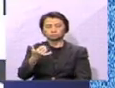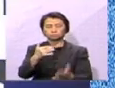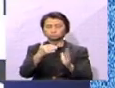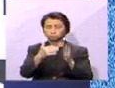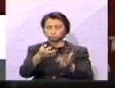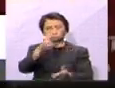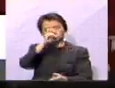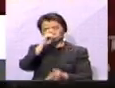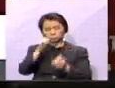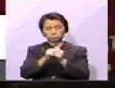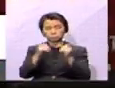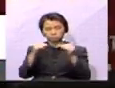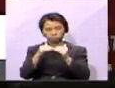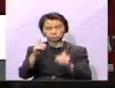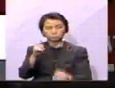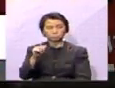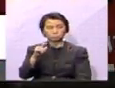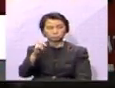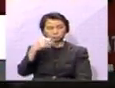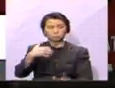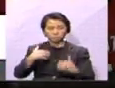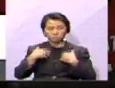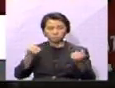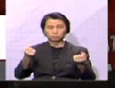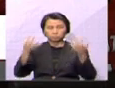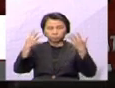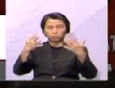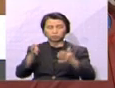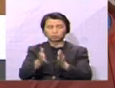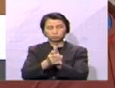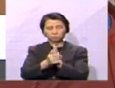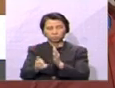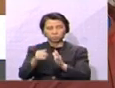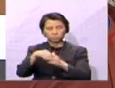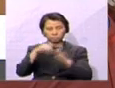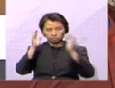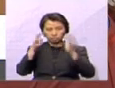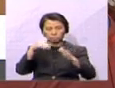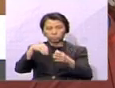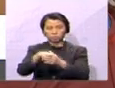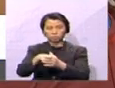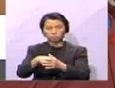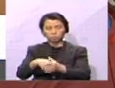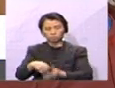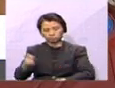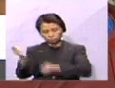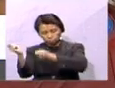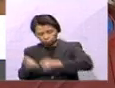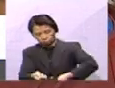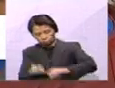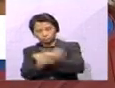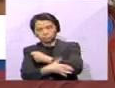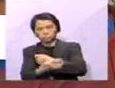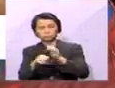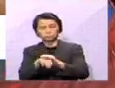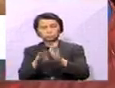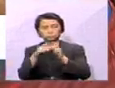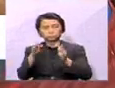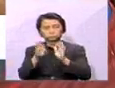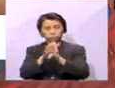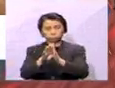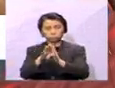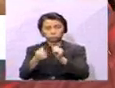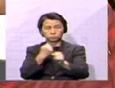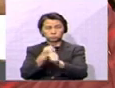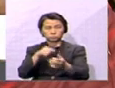sejajar dengan hasrat tnb untuk melahirkan lebih ramai bakat tempatan dalam arena hoki negara ini terbukti dalam saingan tahun ini